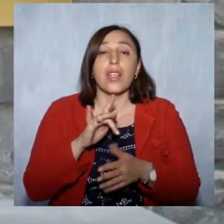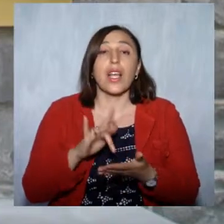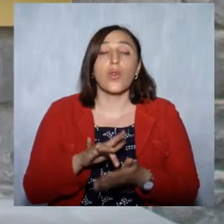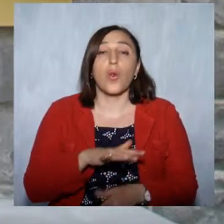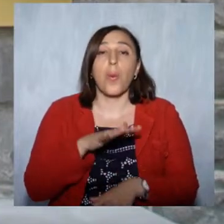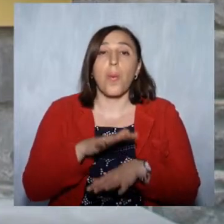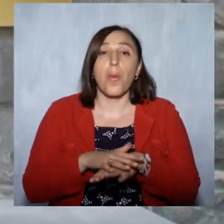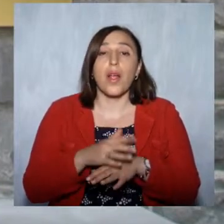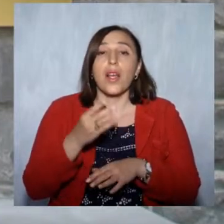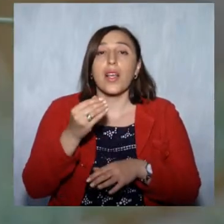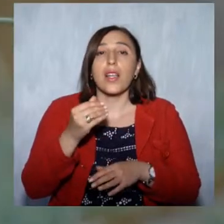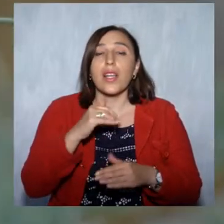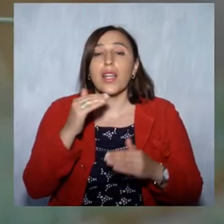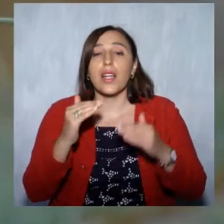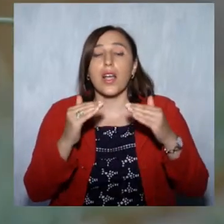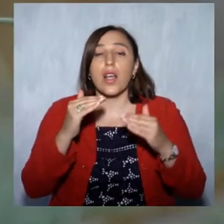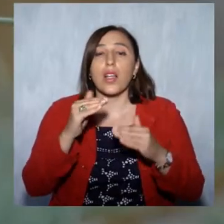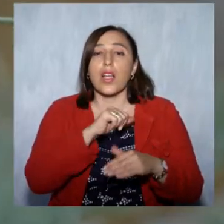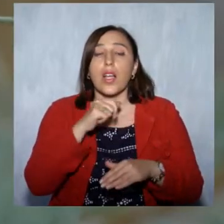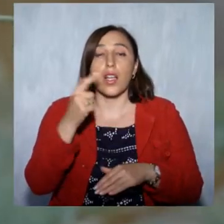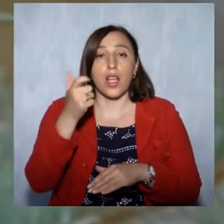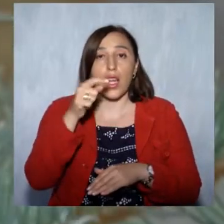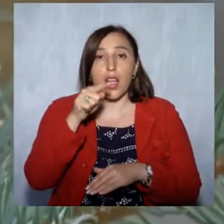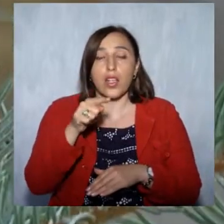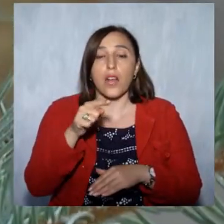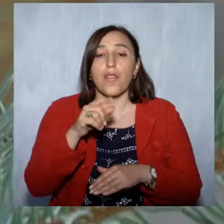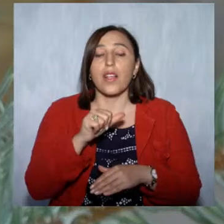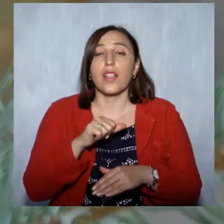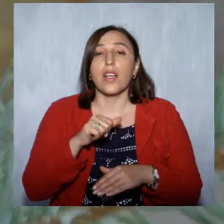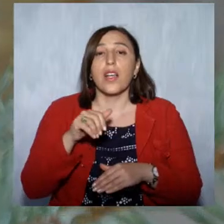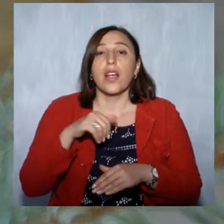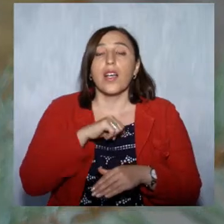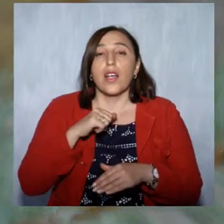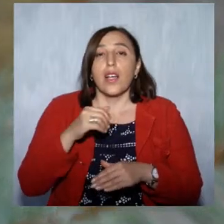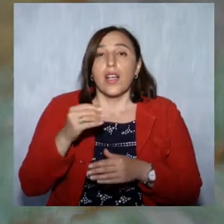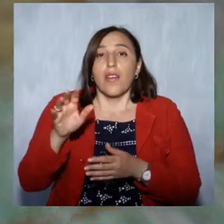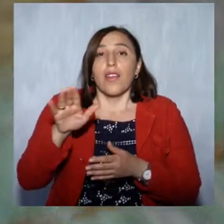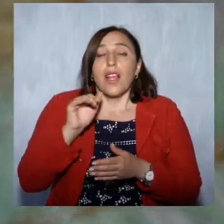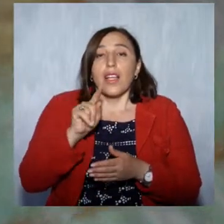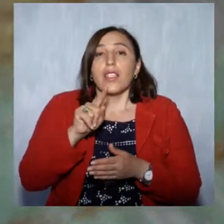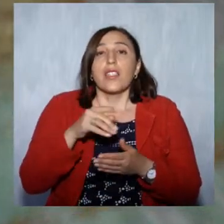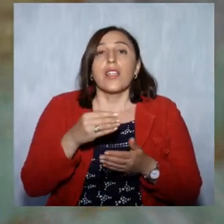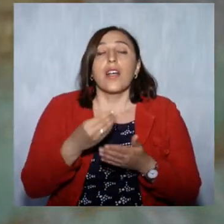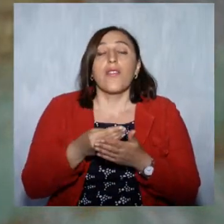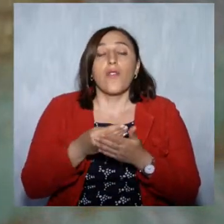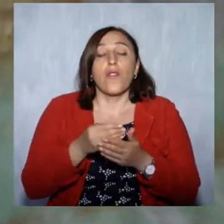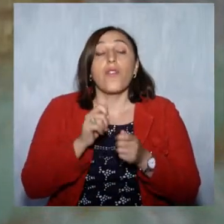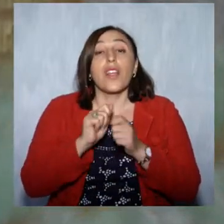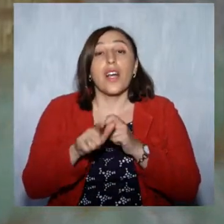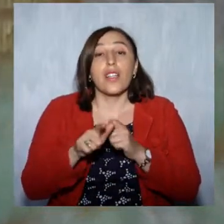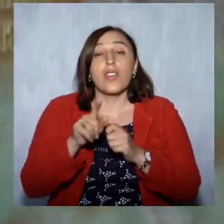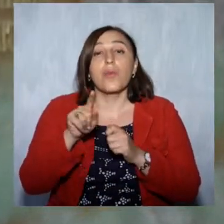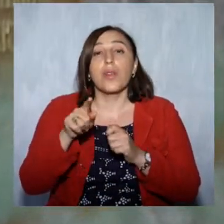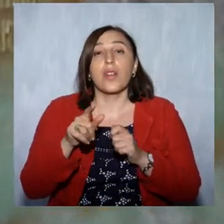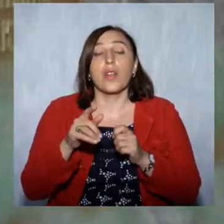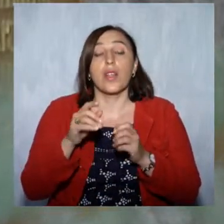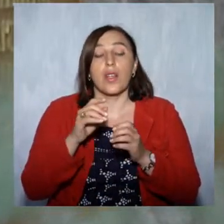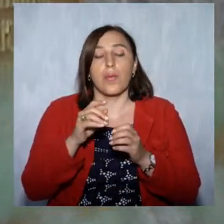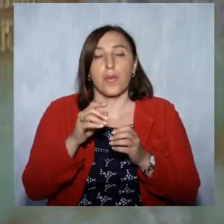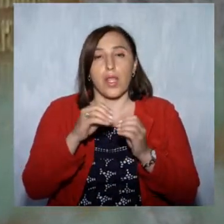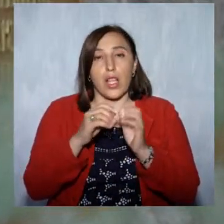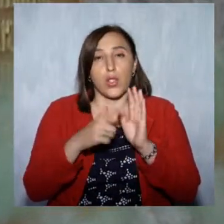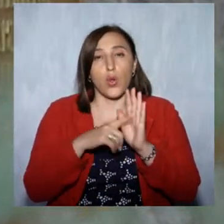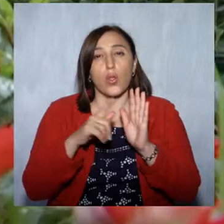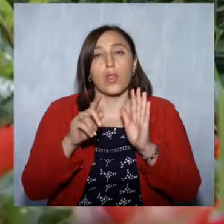է գների կայունության ապահովման երաշխավորը։ Վերաֆինանսավորման տոկոսադրույքը գրեթե 4 տարի 2017 թվականի